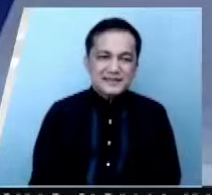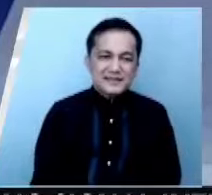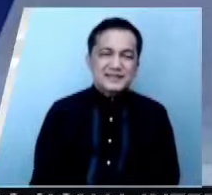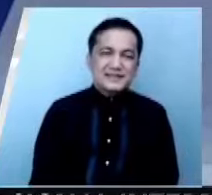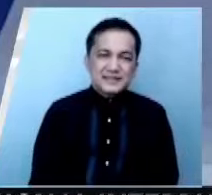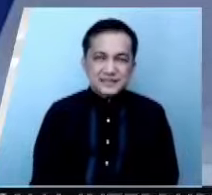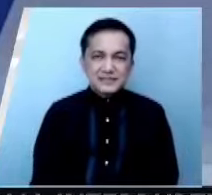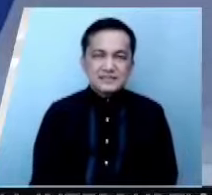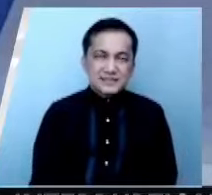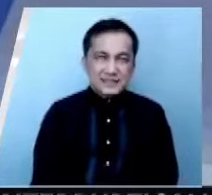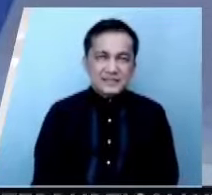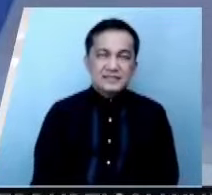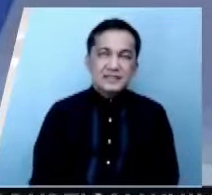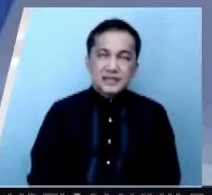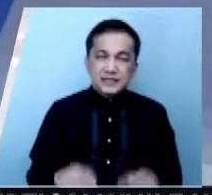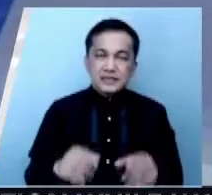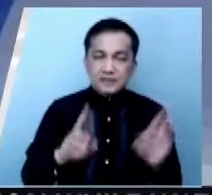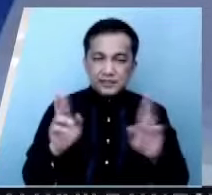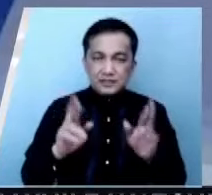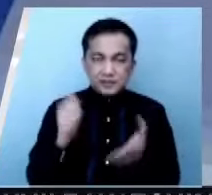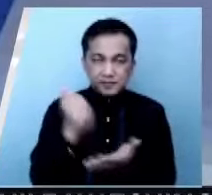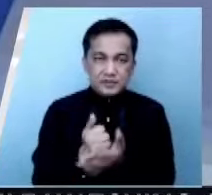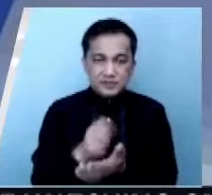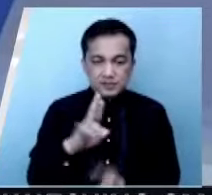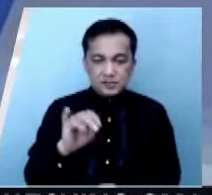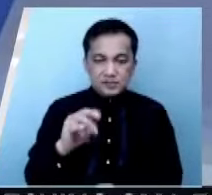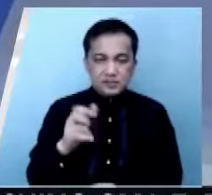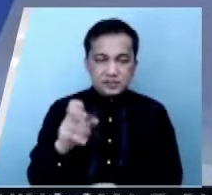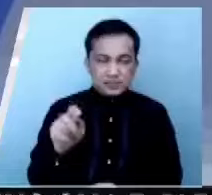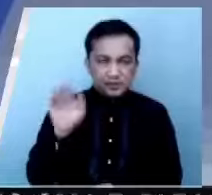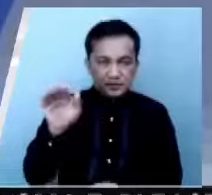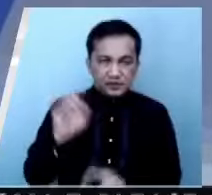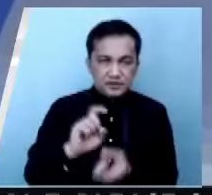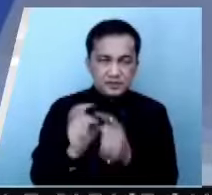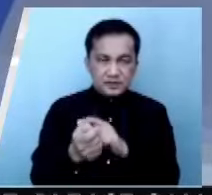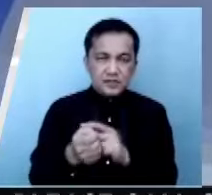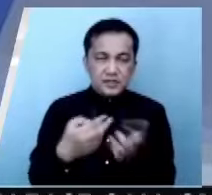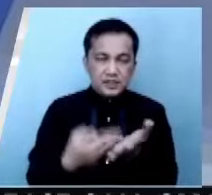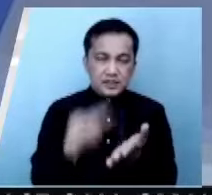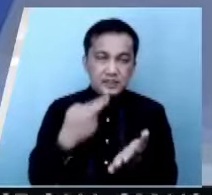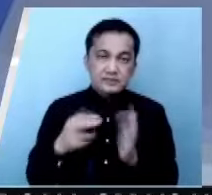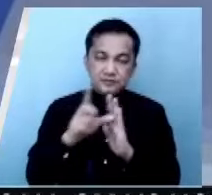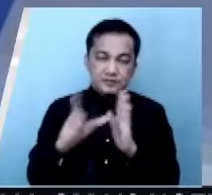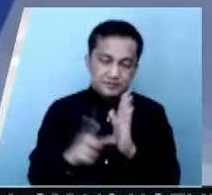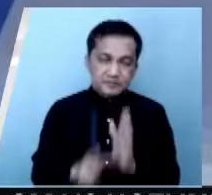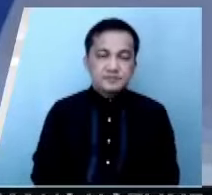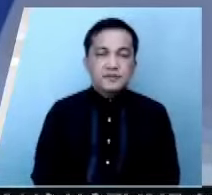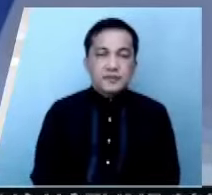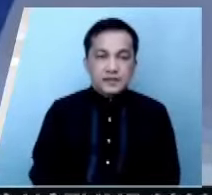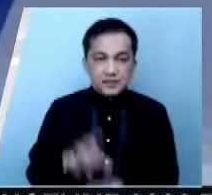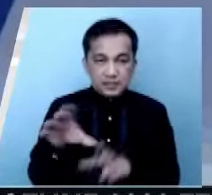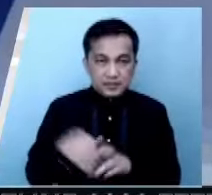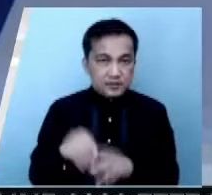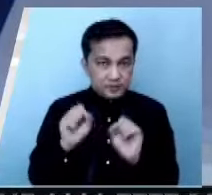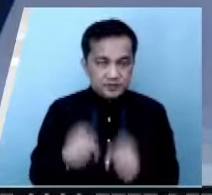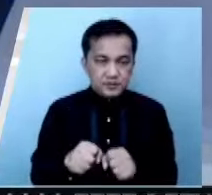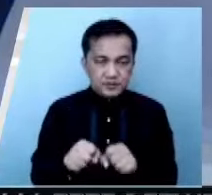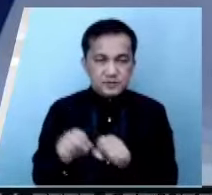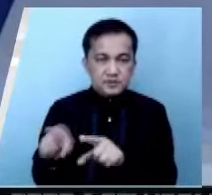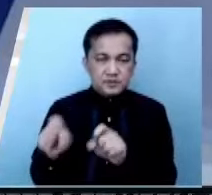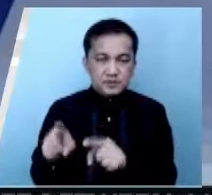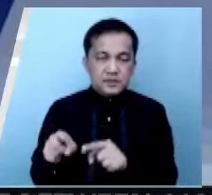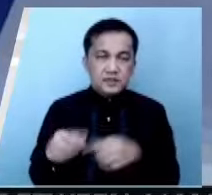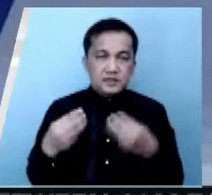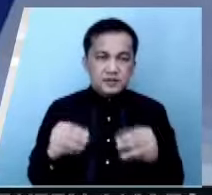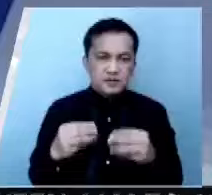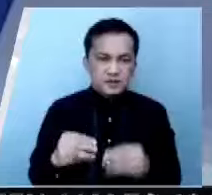Handang sertipikahang urgent ng Pangulo ang panukalang amyendahan ng Rice Tariffication Law. Kabilang dyan ang posibilidad na ibenta muli sa merkado ang